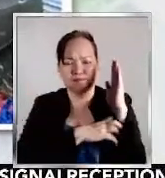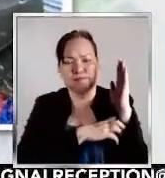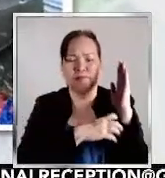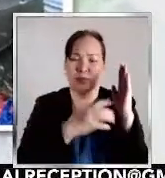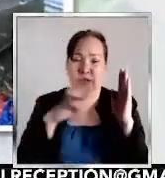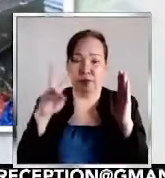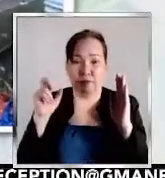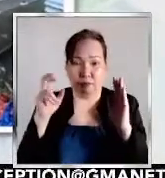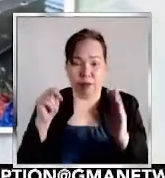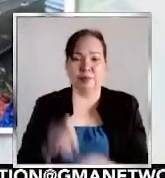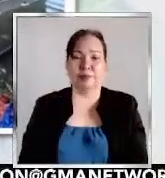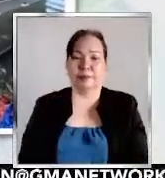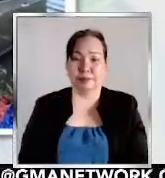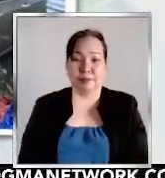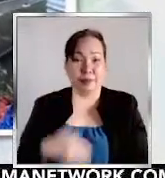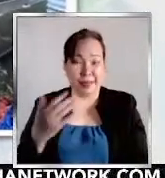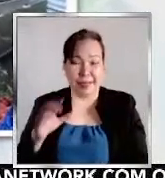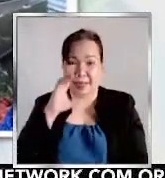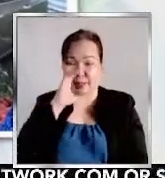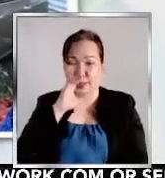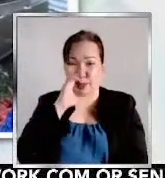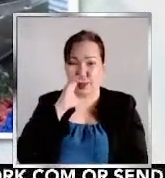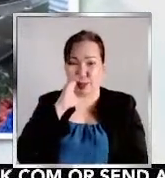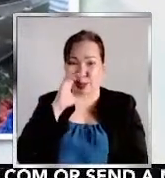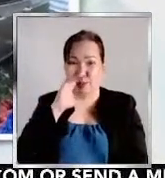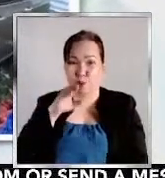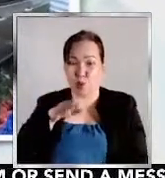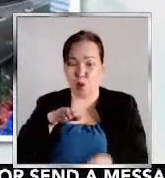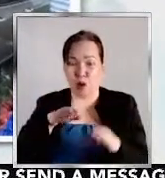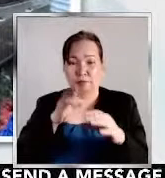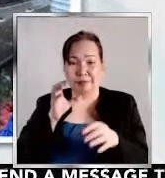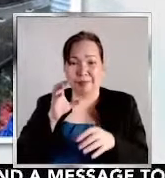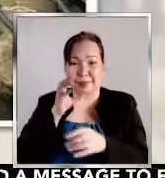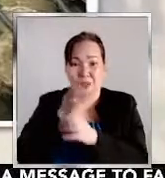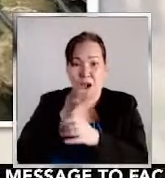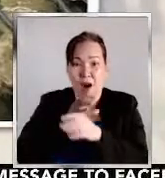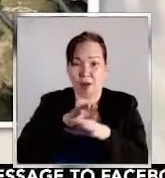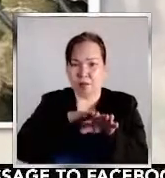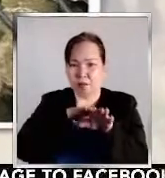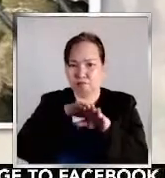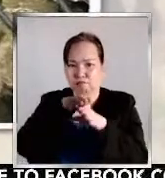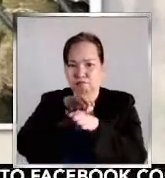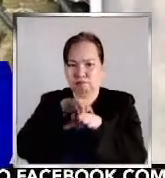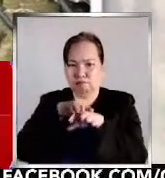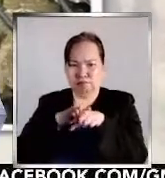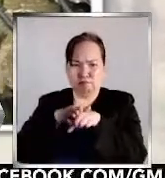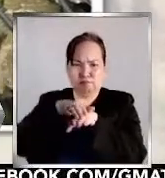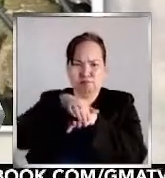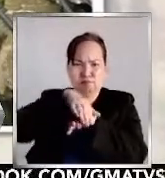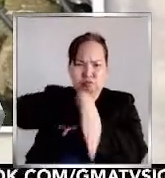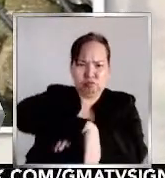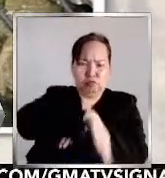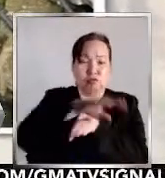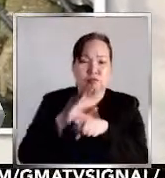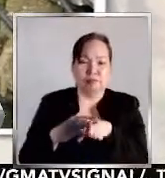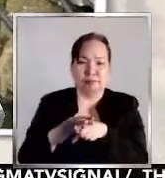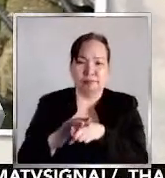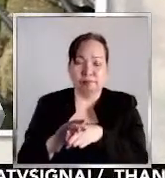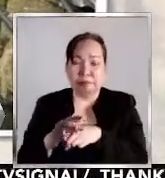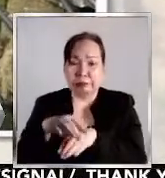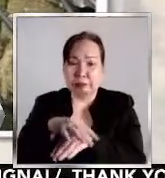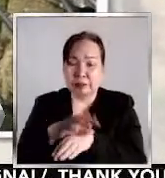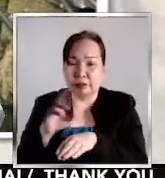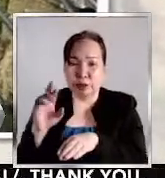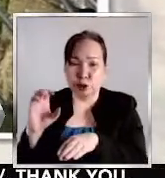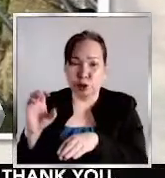Sa Cebu City, nahulog sa bangin ang isang kotse. Batay sa inisyal na investigasyon ng Cebu City Disaster Risk Reduction and Management